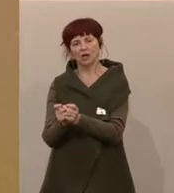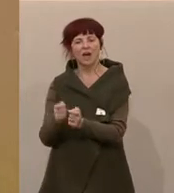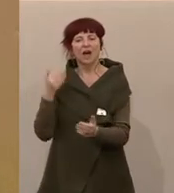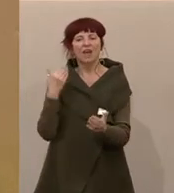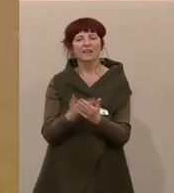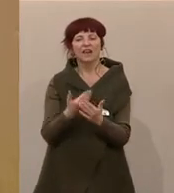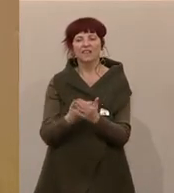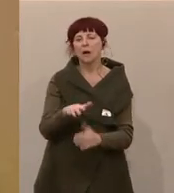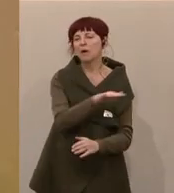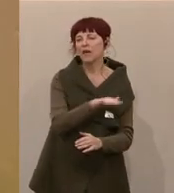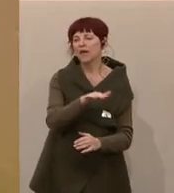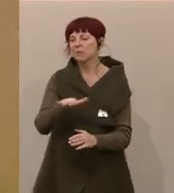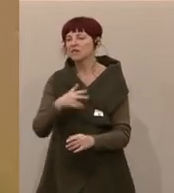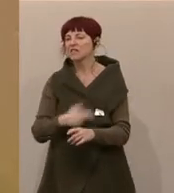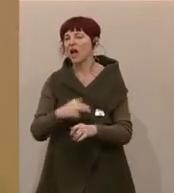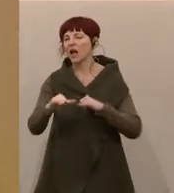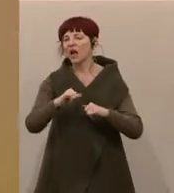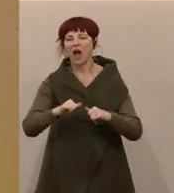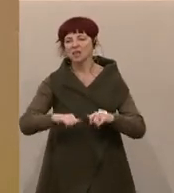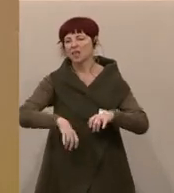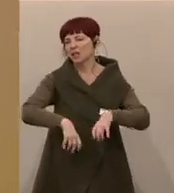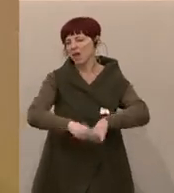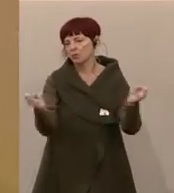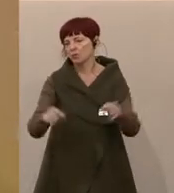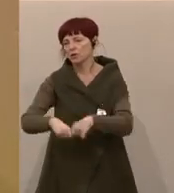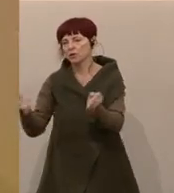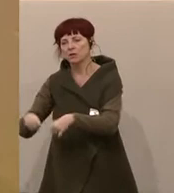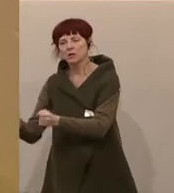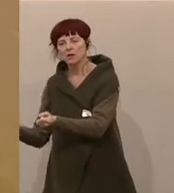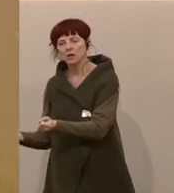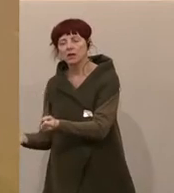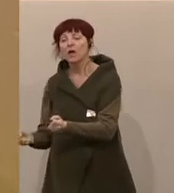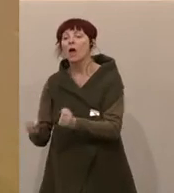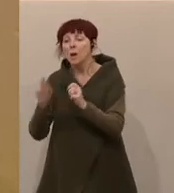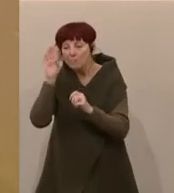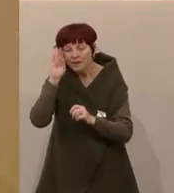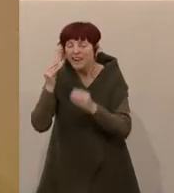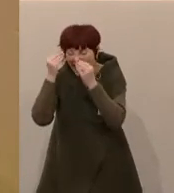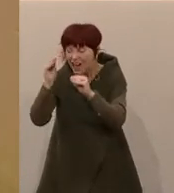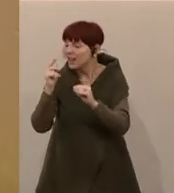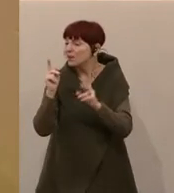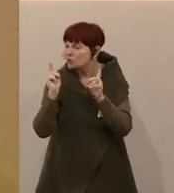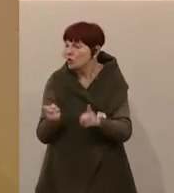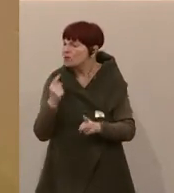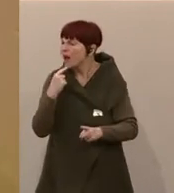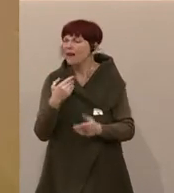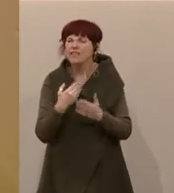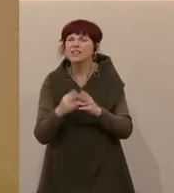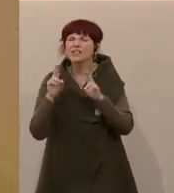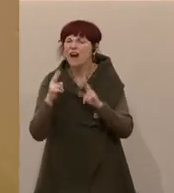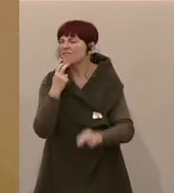die Gebietskrankenkassen. Und sind Sie doch ehrlich. Sagen Sie doch einfach, was Sie wirklich wollen. Sie wollen